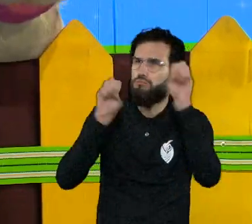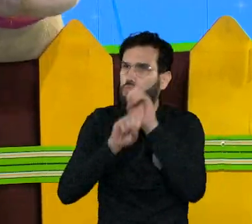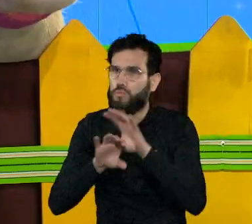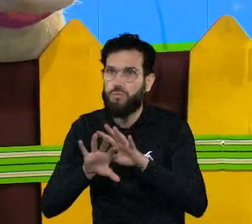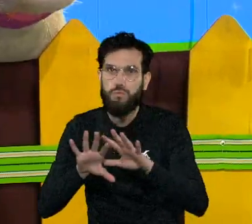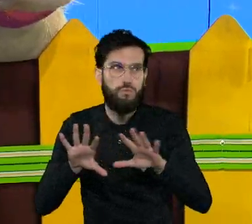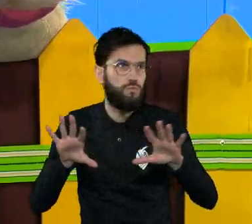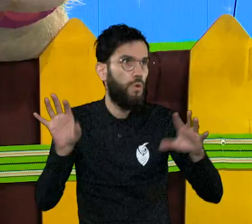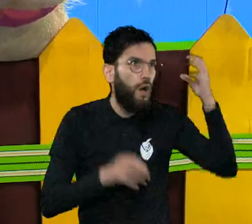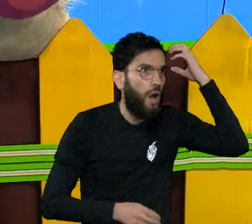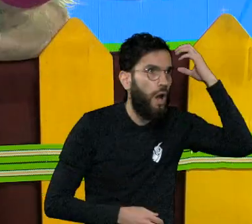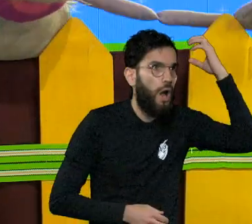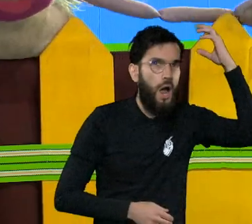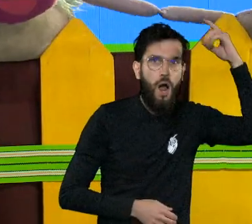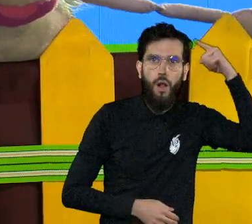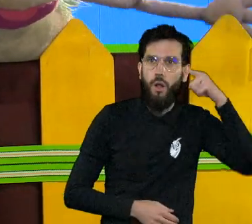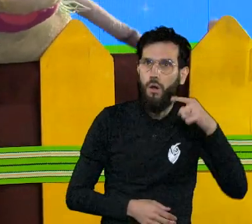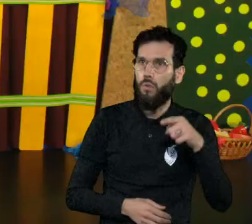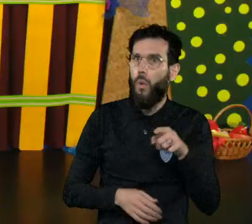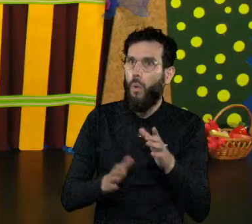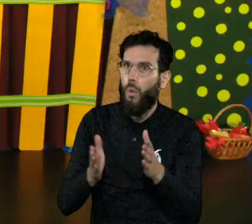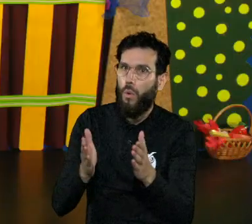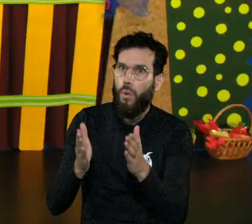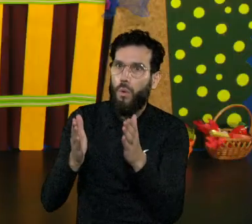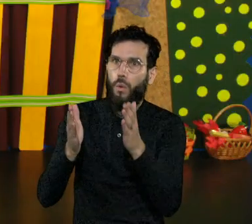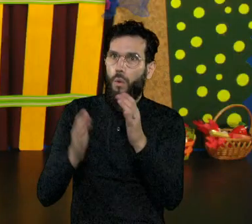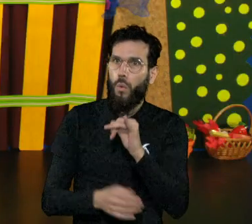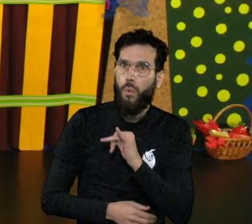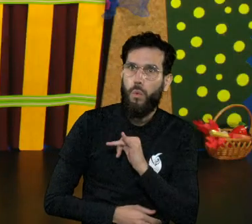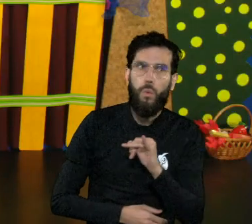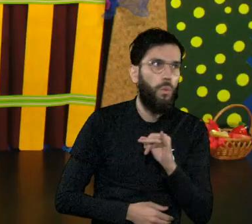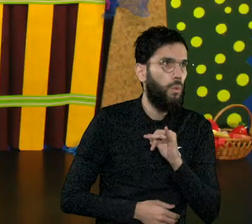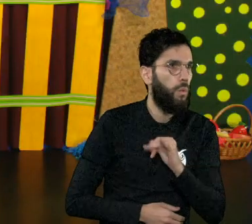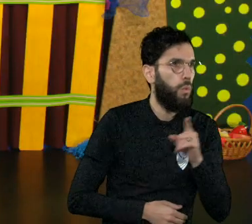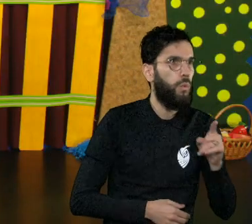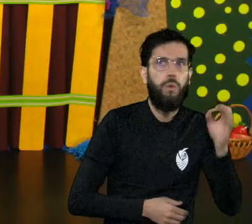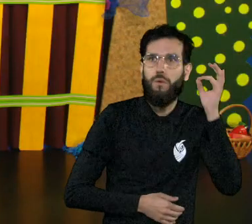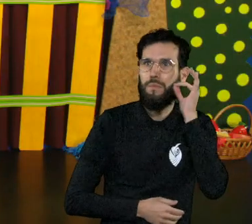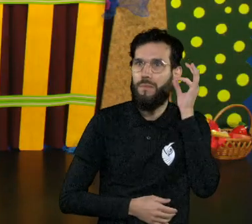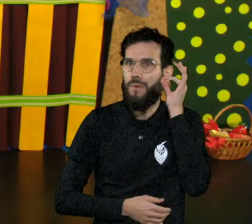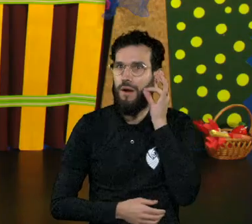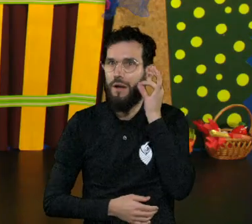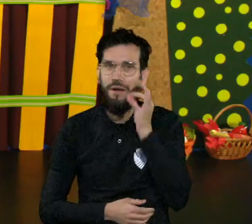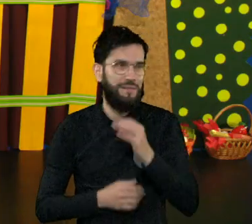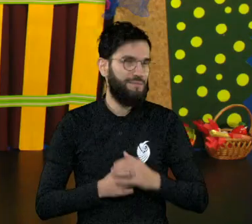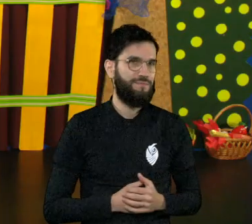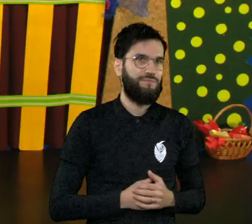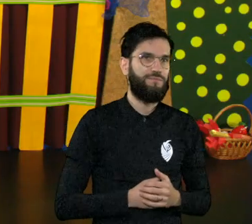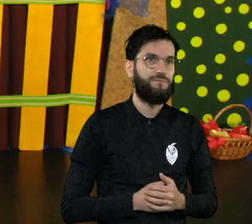kráľovnou, moc slávnych amuletov s Elenou a